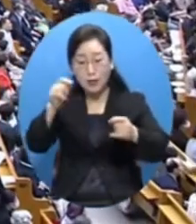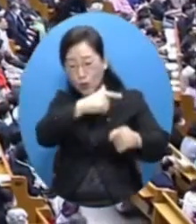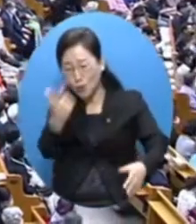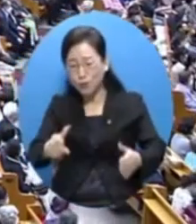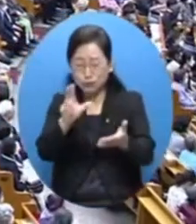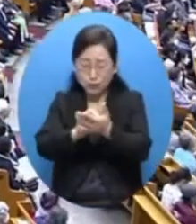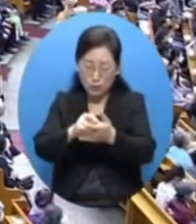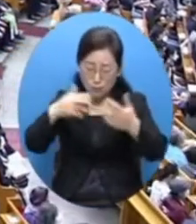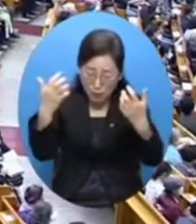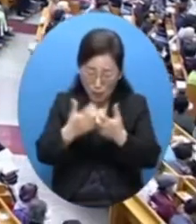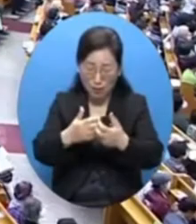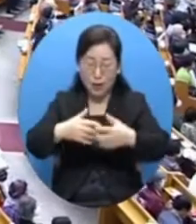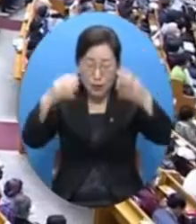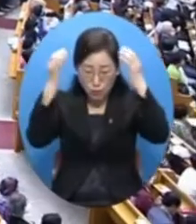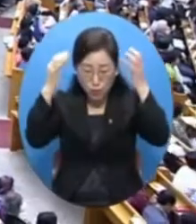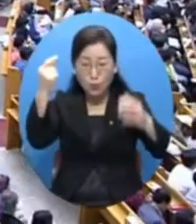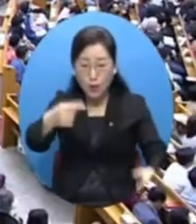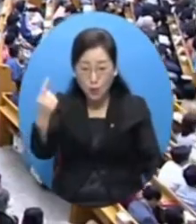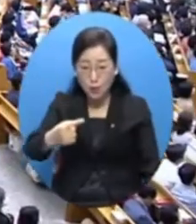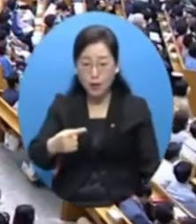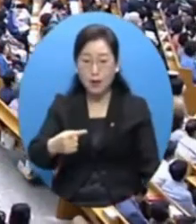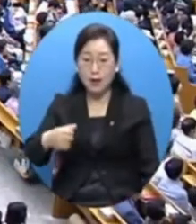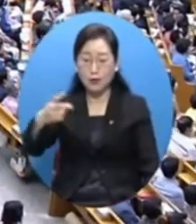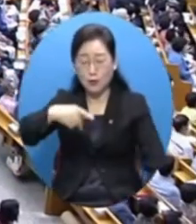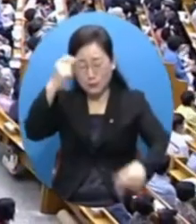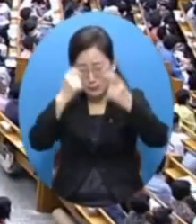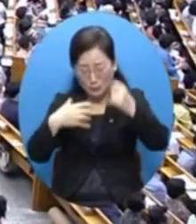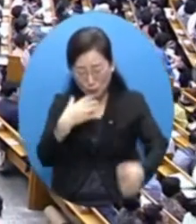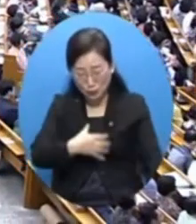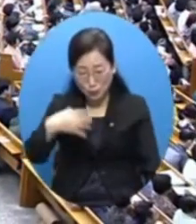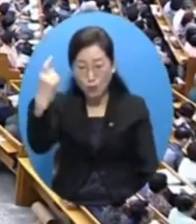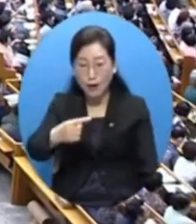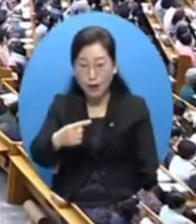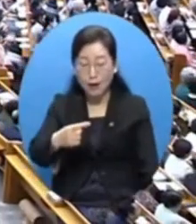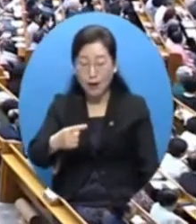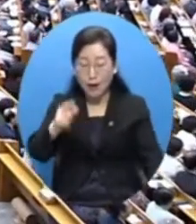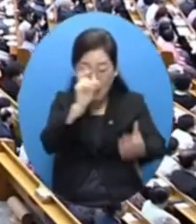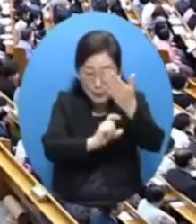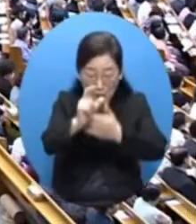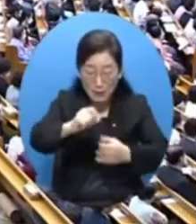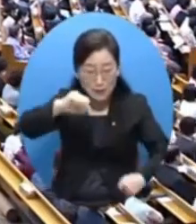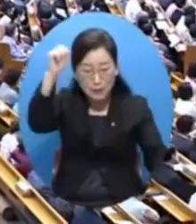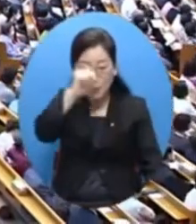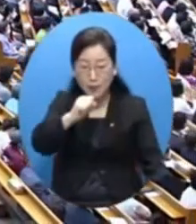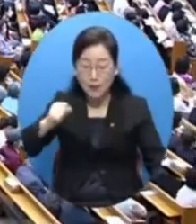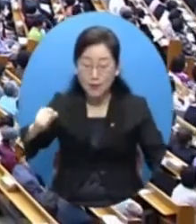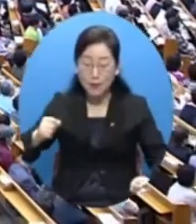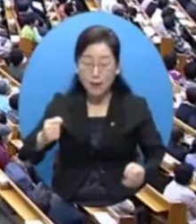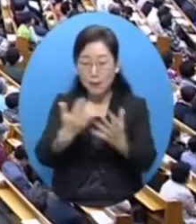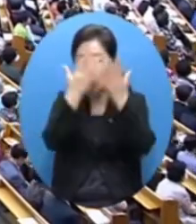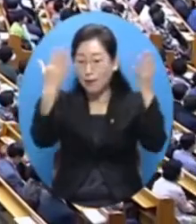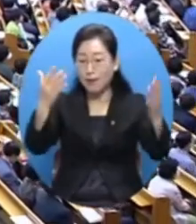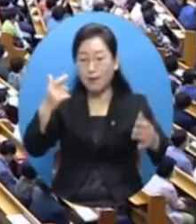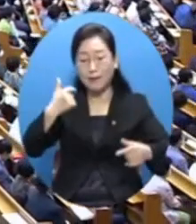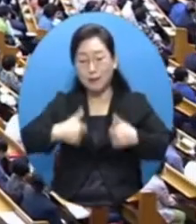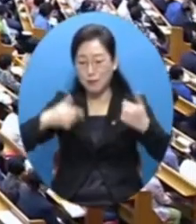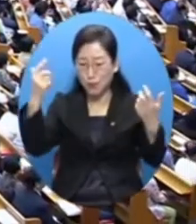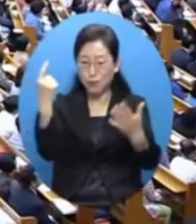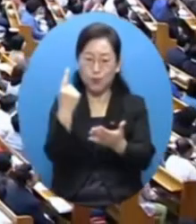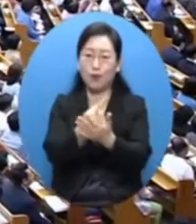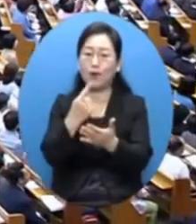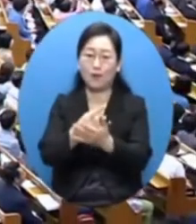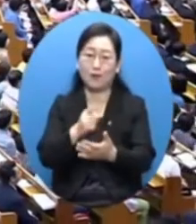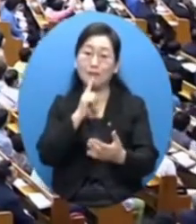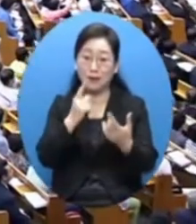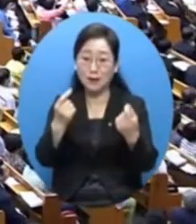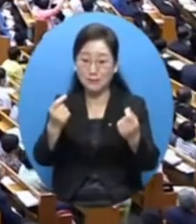다가올지라도, 저녁에는 고통이 다가올지라도, 저녁에는 슬픔이 다가올지라도 아침에는 새벽에는 기쁨이 넘쳐나리로다.